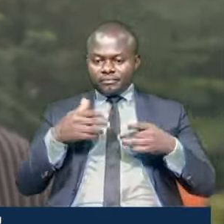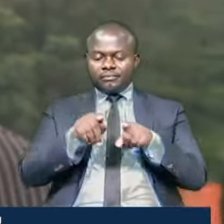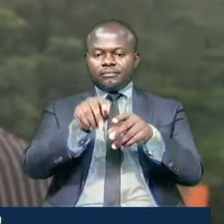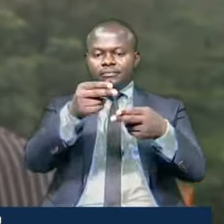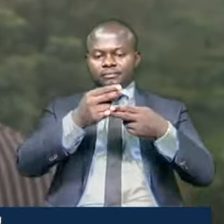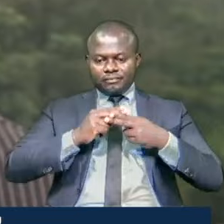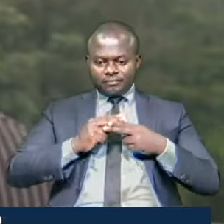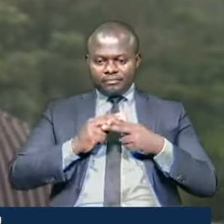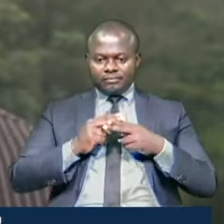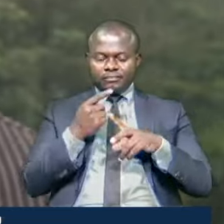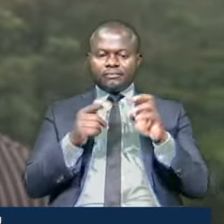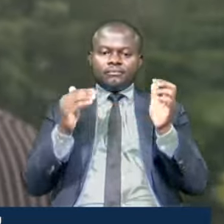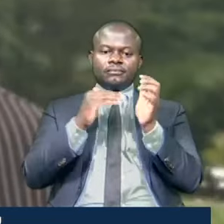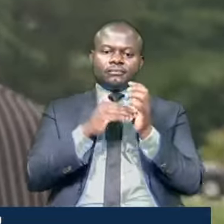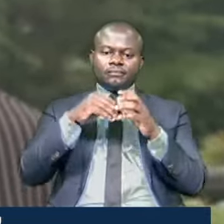nk'inguzanyo